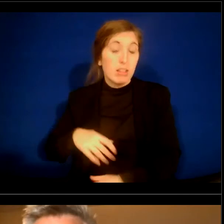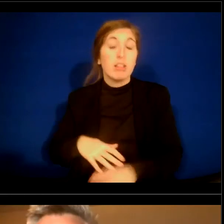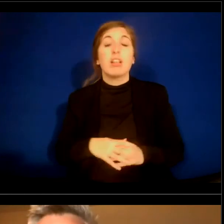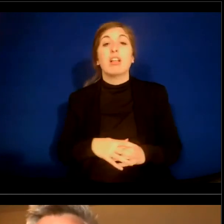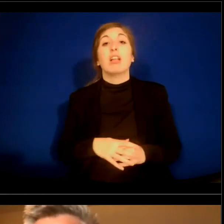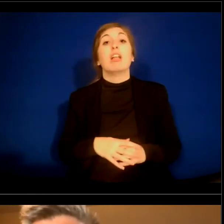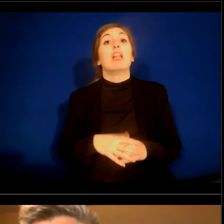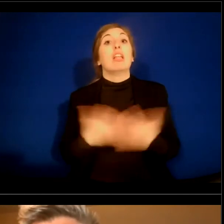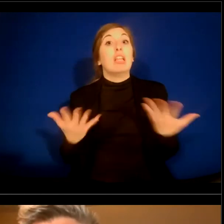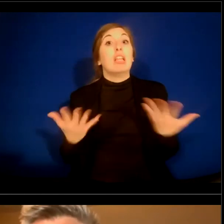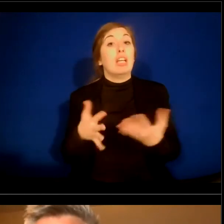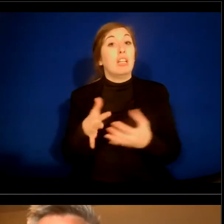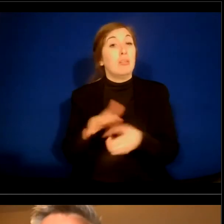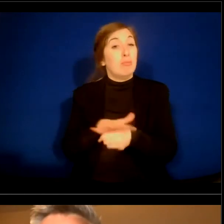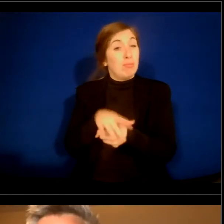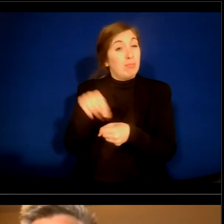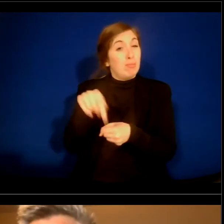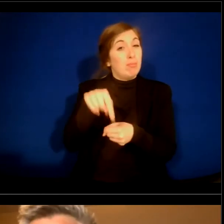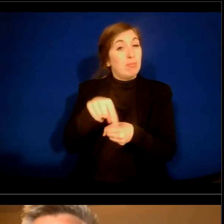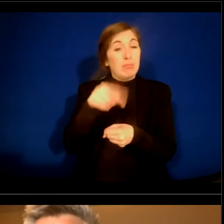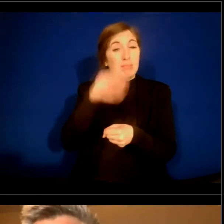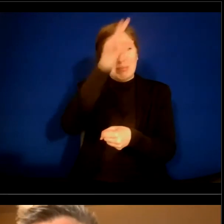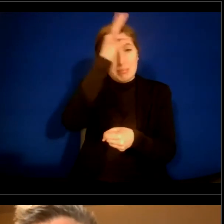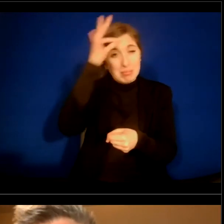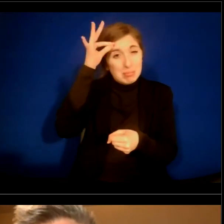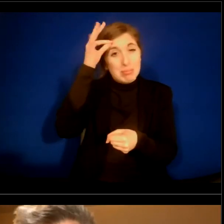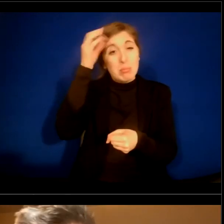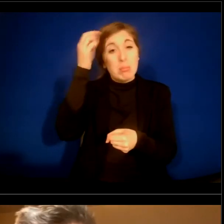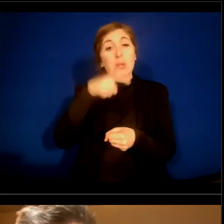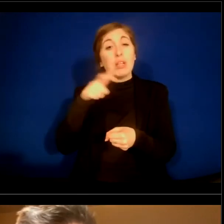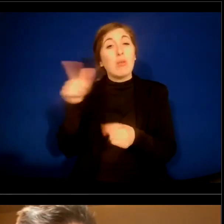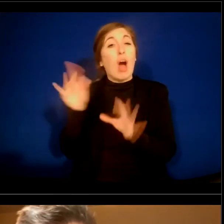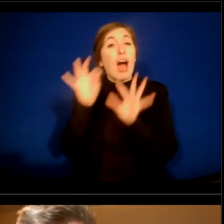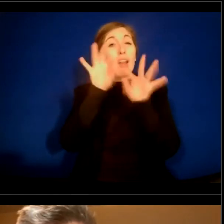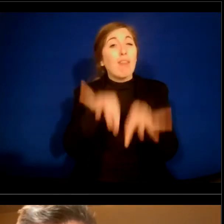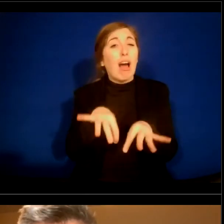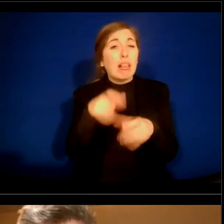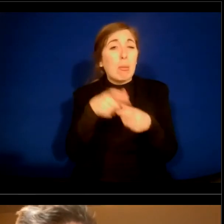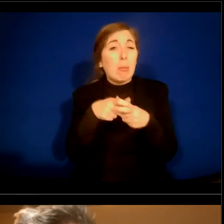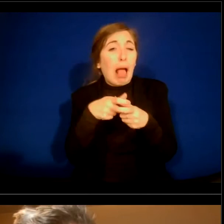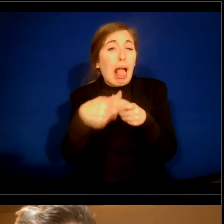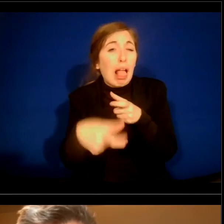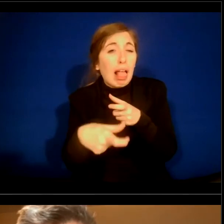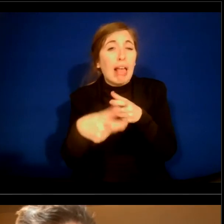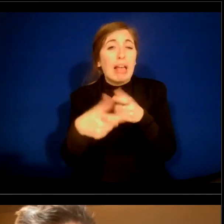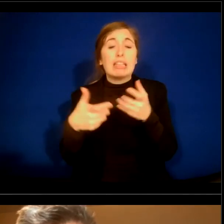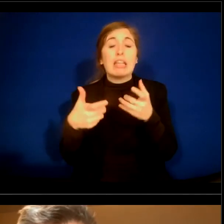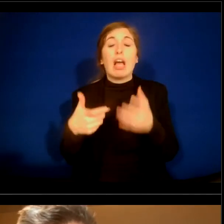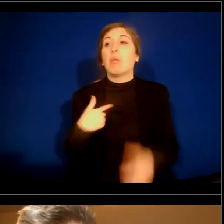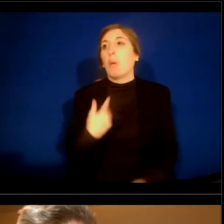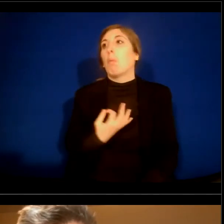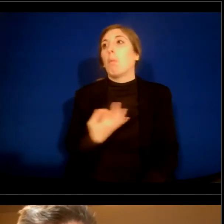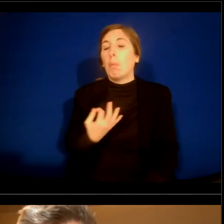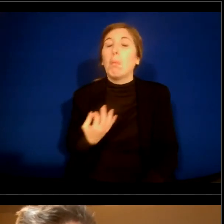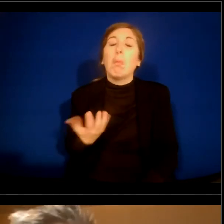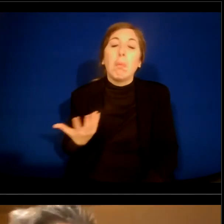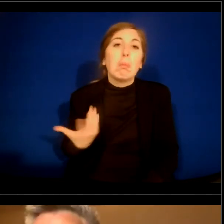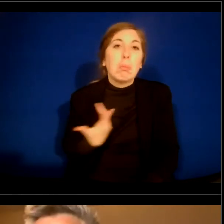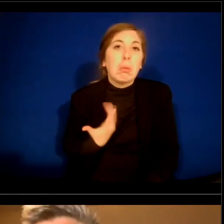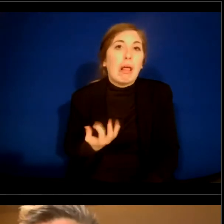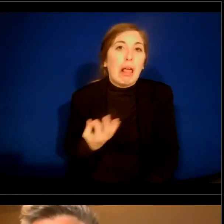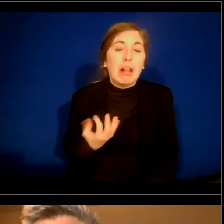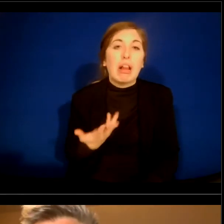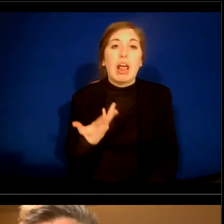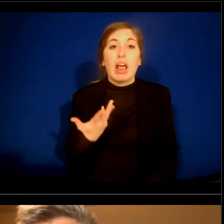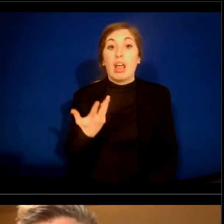sono traumatizzati, sono arrivati in un paese della Lomellina, e dico io: benissimo, insomma, c'è una